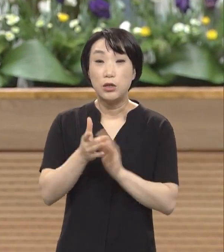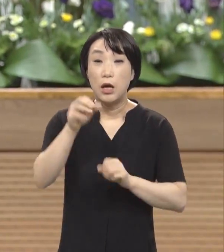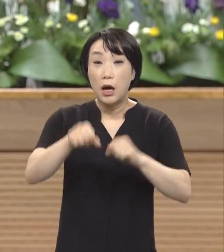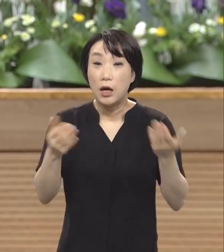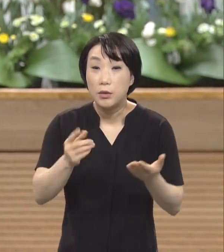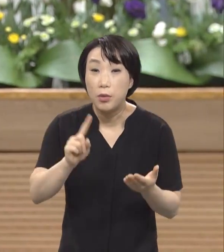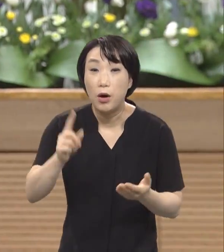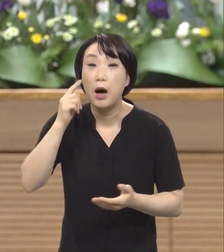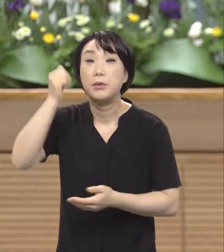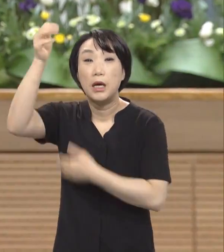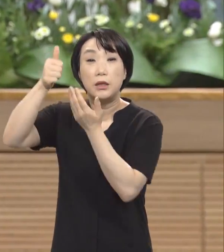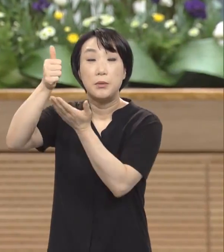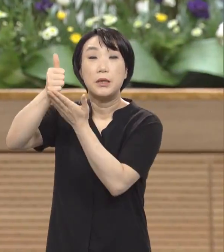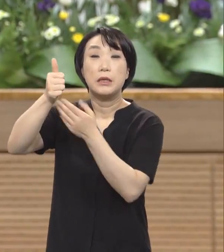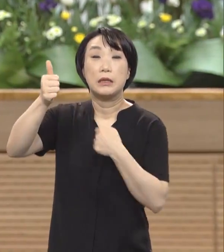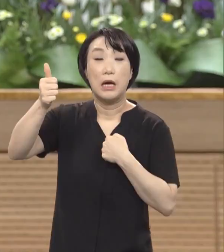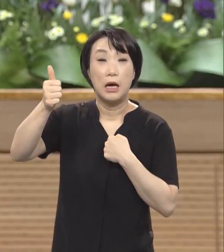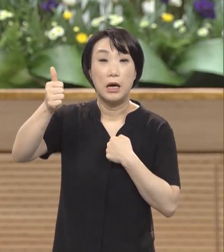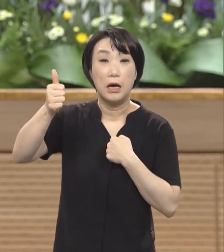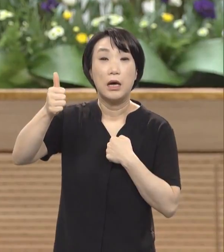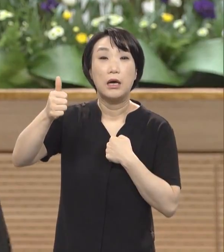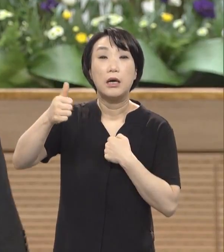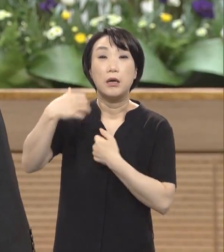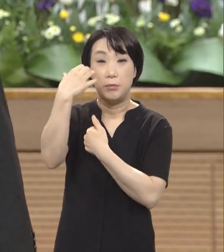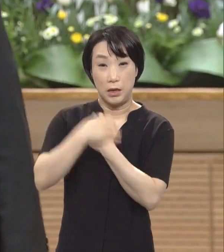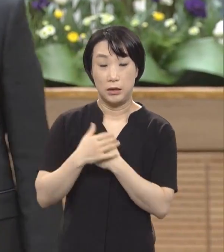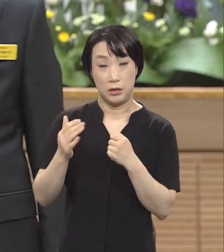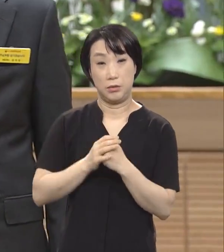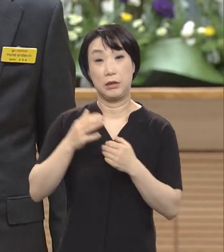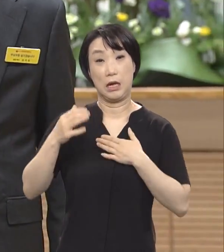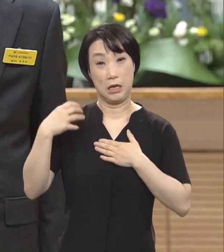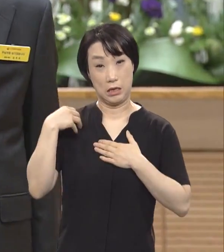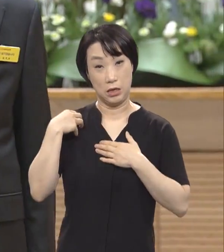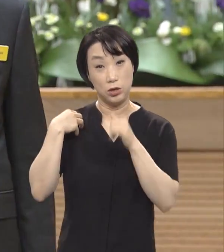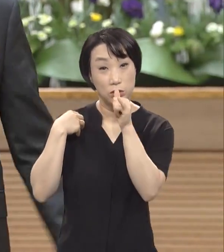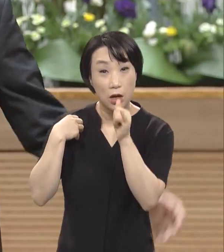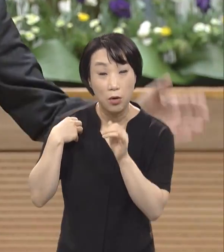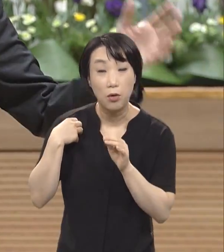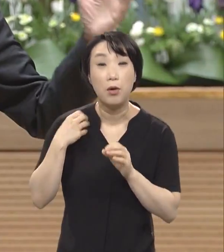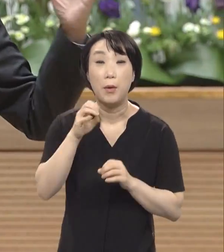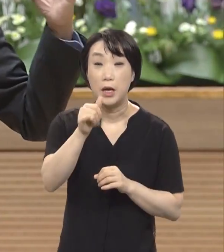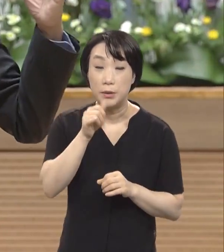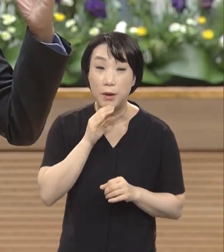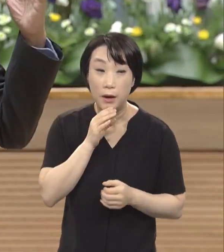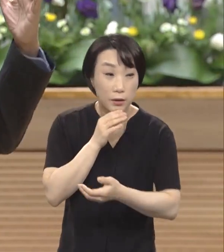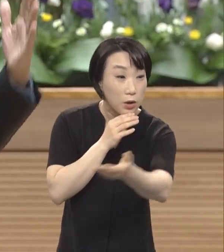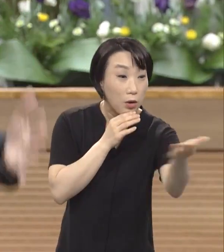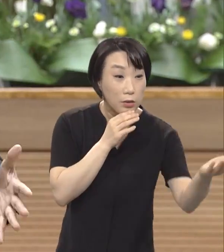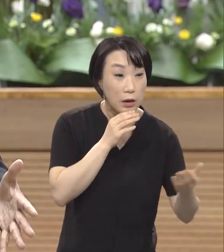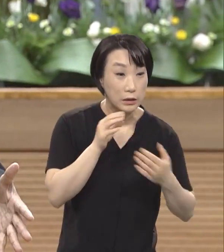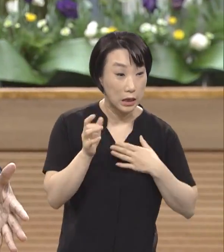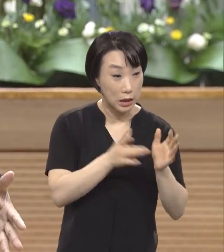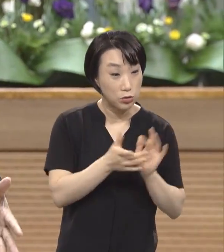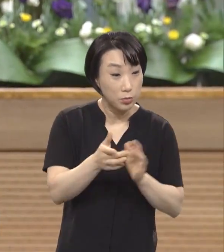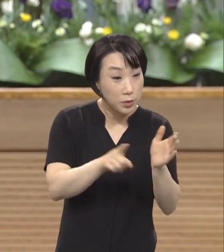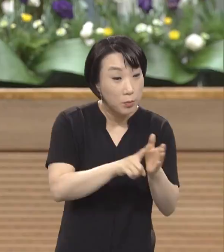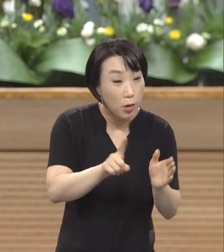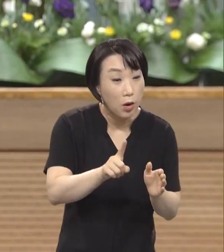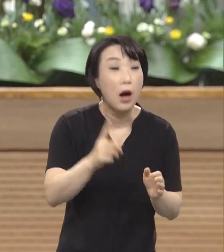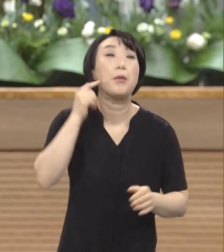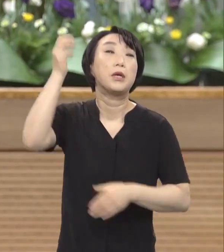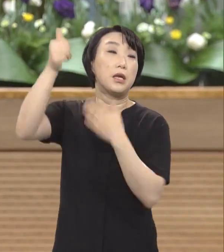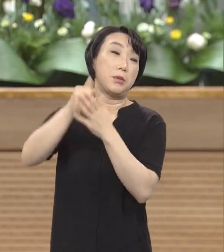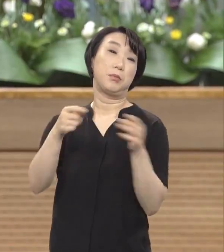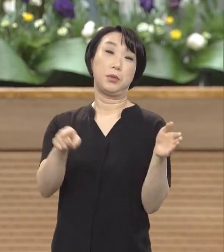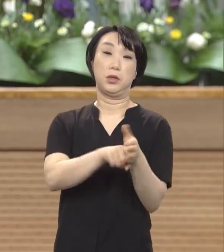있는 일은 아버지께서 하게 해서 한다. 나는 너희가 나를 믿는 데는 아버지를